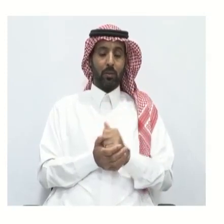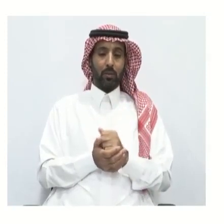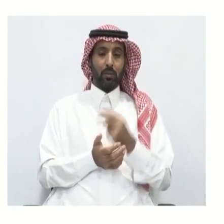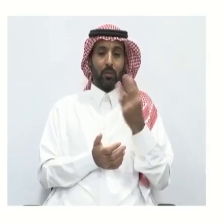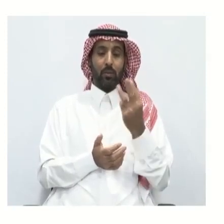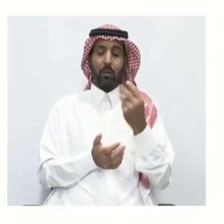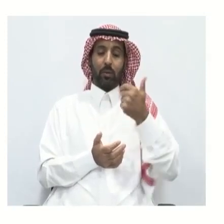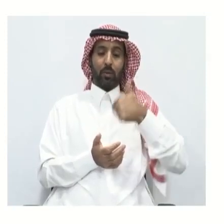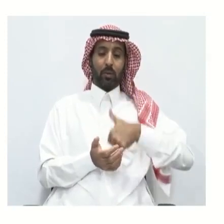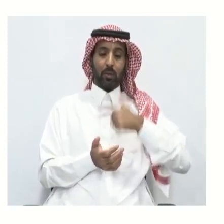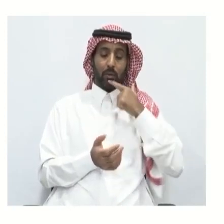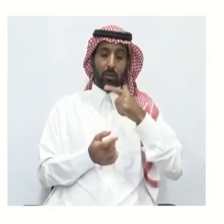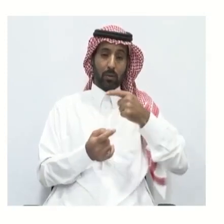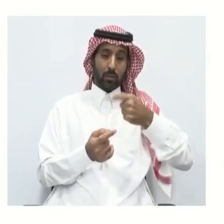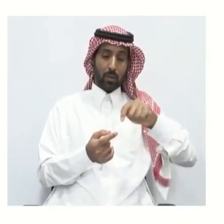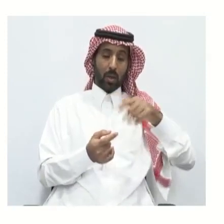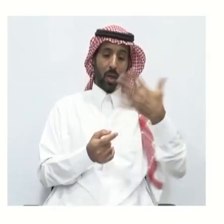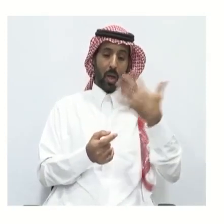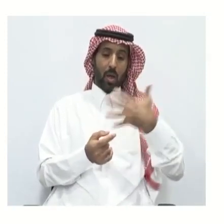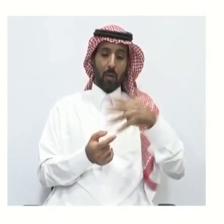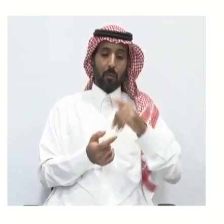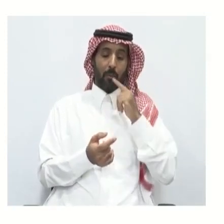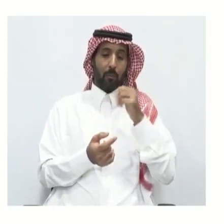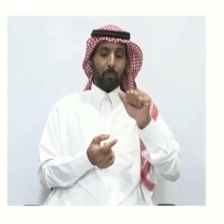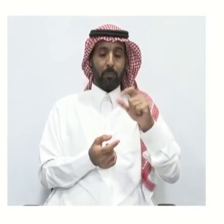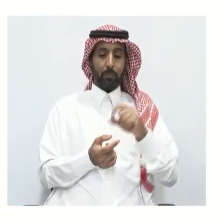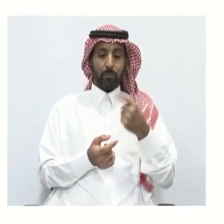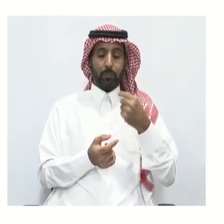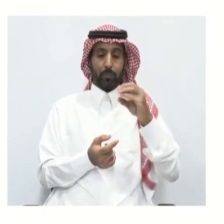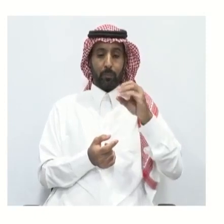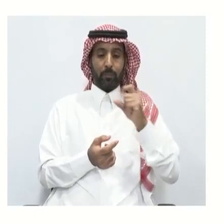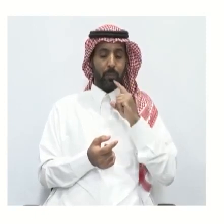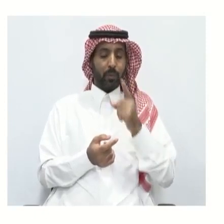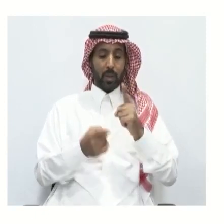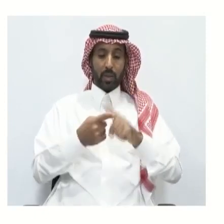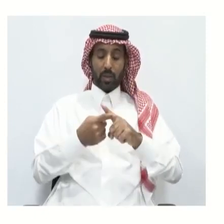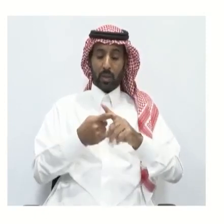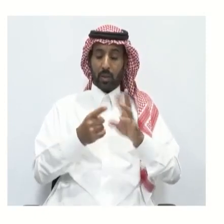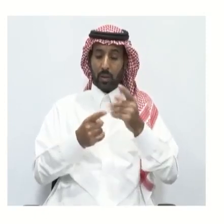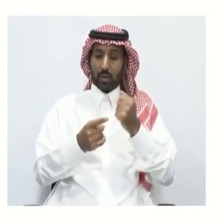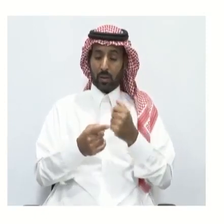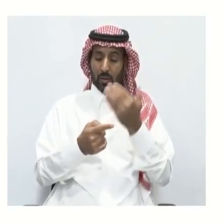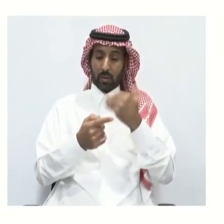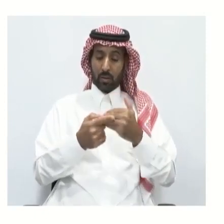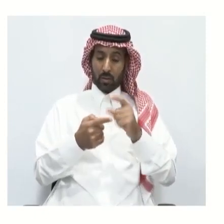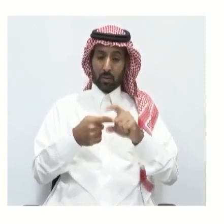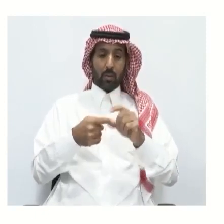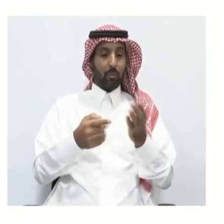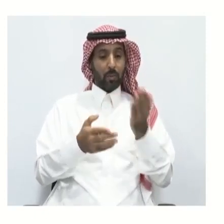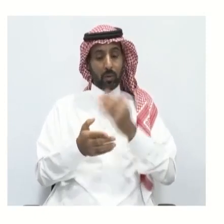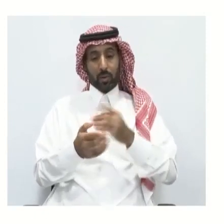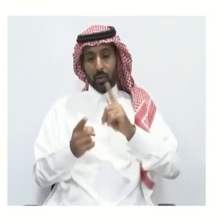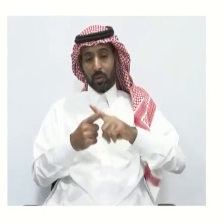الجدول الدوري نضرب في الواحد ثم نقسم على 63 سيعطيني 0.315 مول من النحاس اذا هذه الخطوه